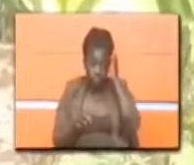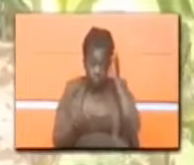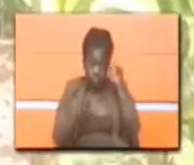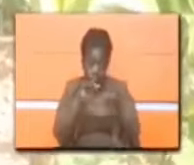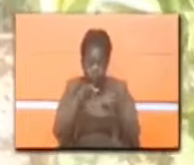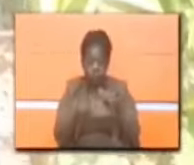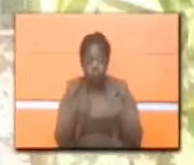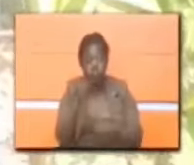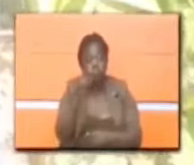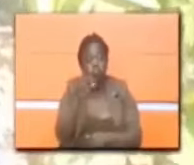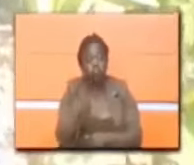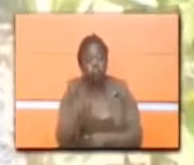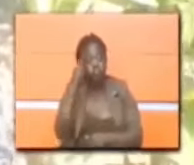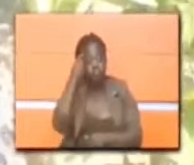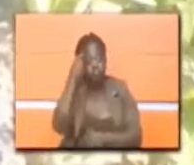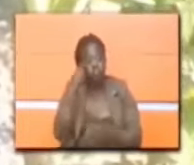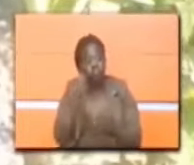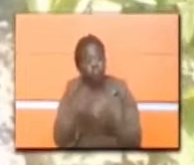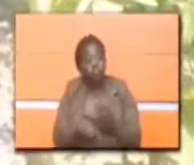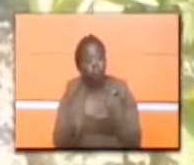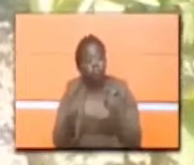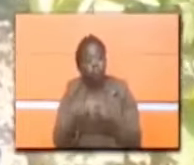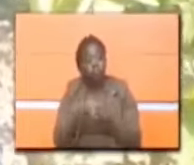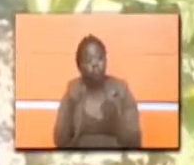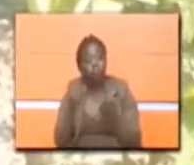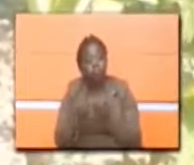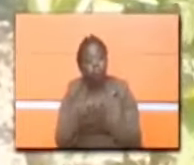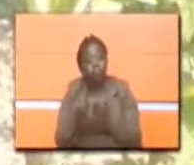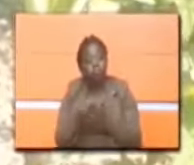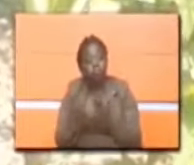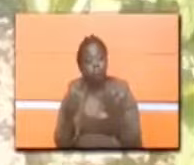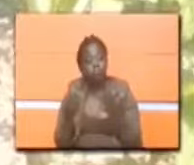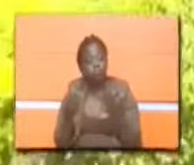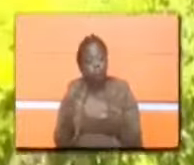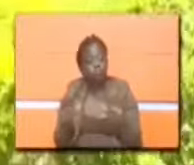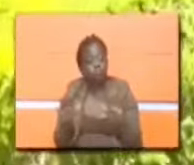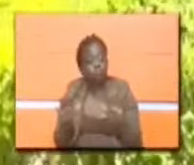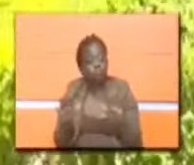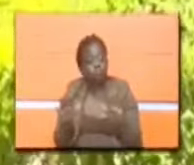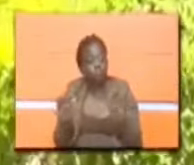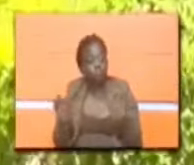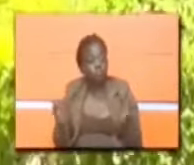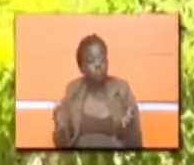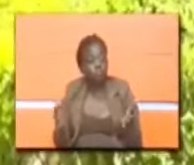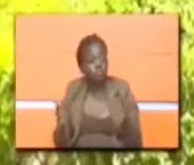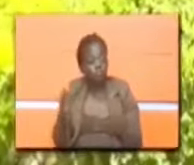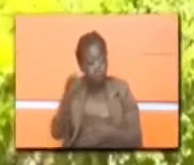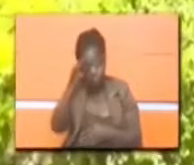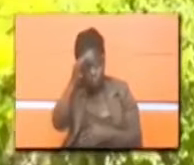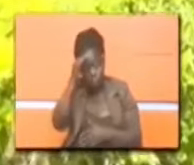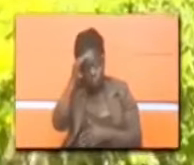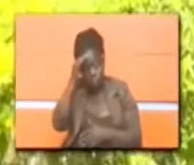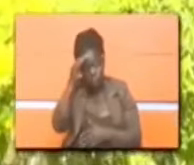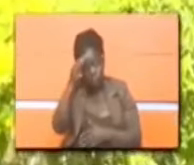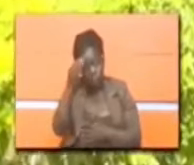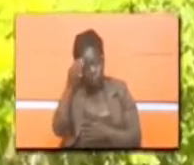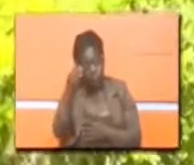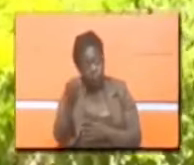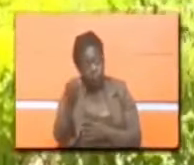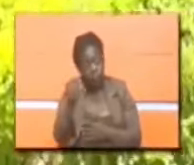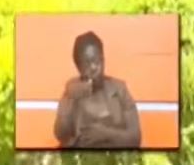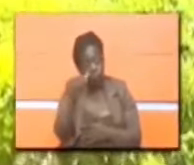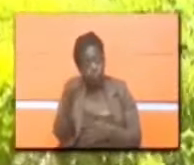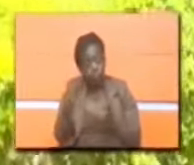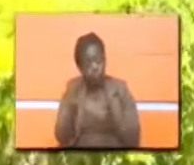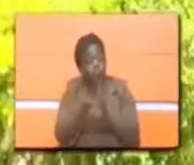z'abiri zaaki ng'ate sente zaakola ki zaweebwayo. Omutaka yali ku poliisi nga balyo